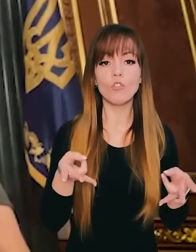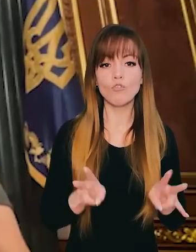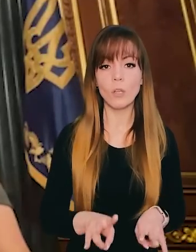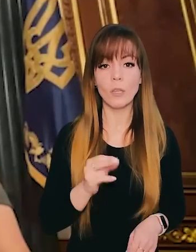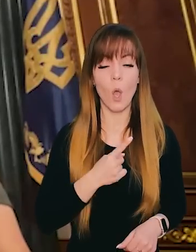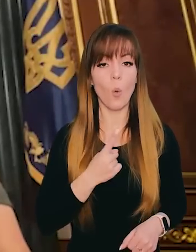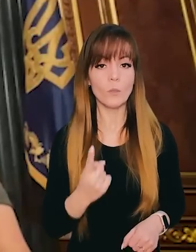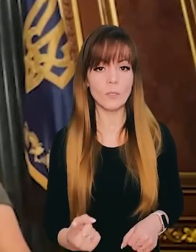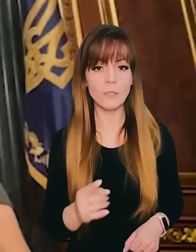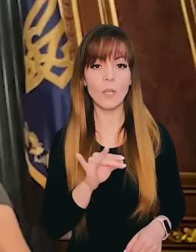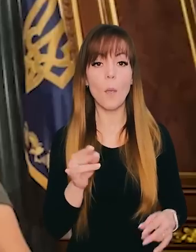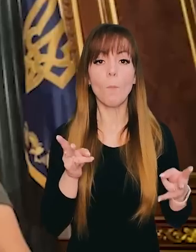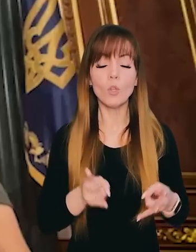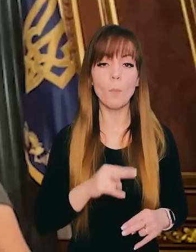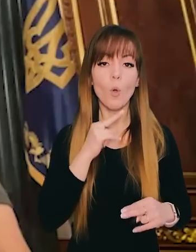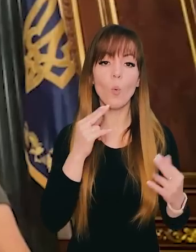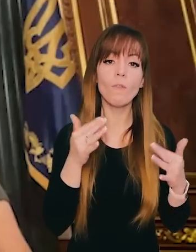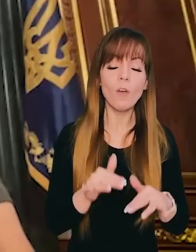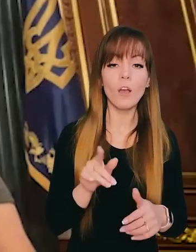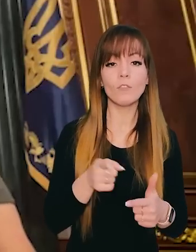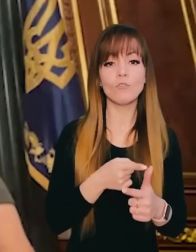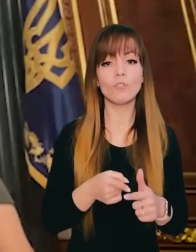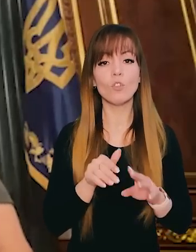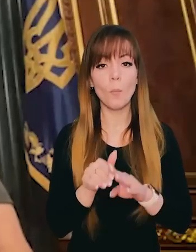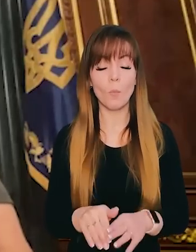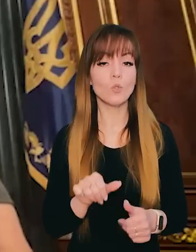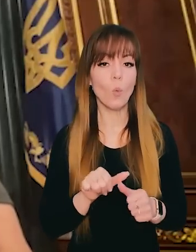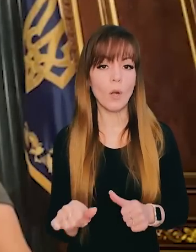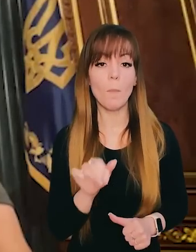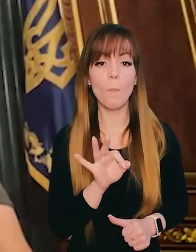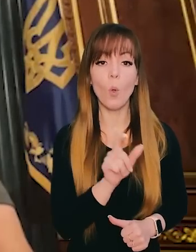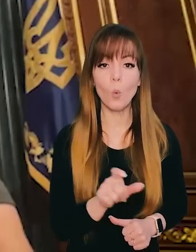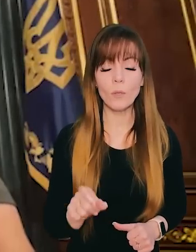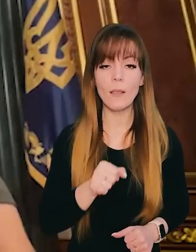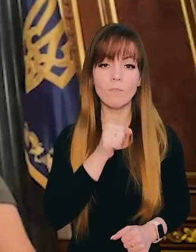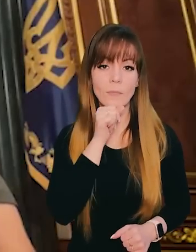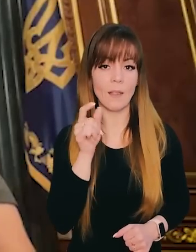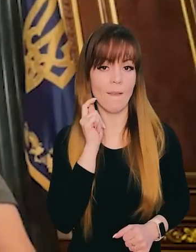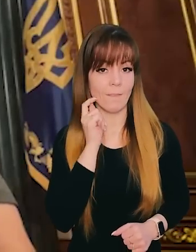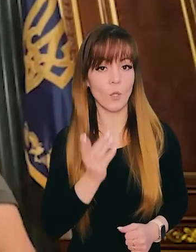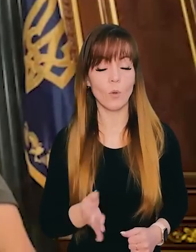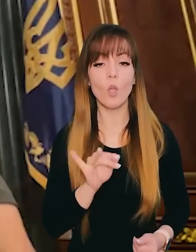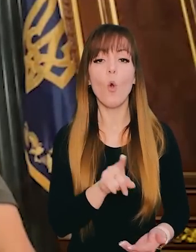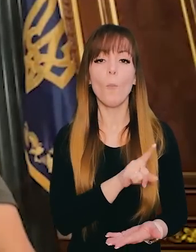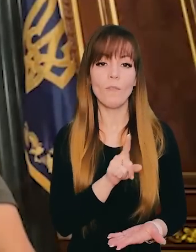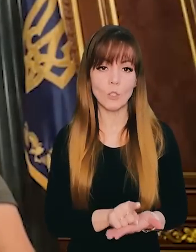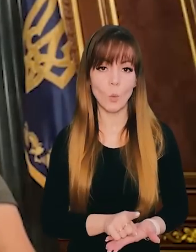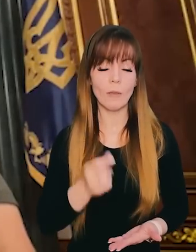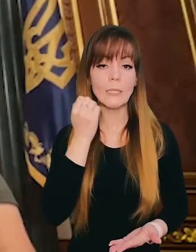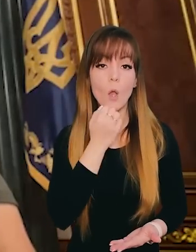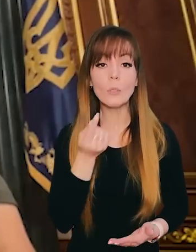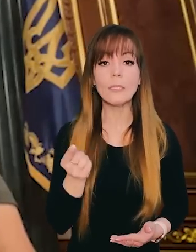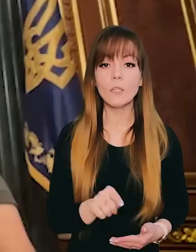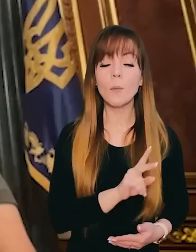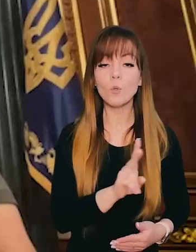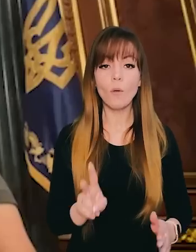хто залишається наодинці і потребує уваги чи допомоги зокрема про людей літнього Віку І обов'язково